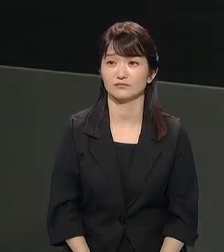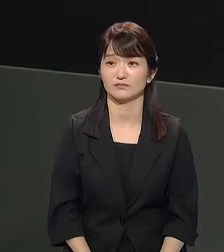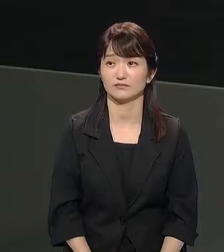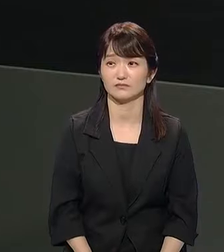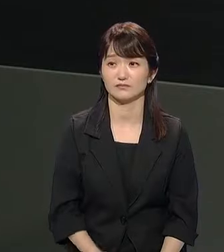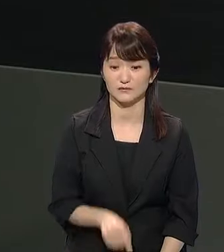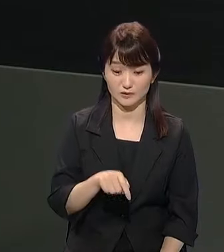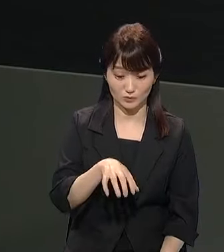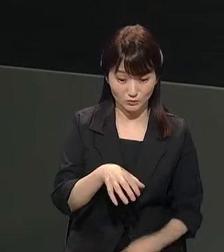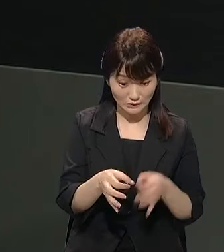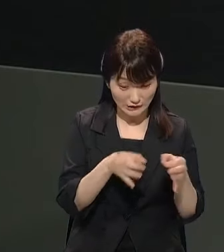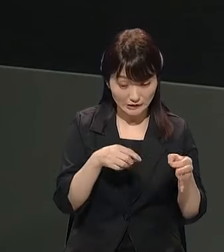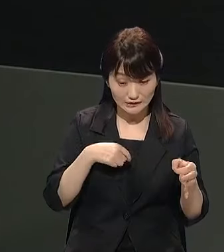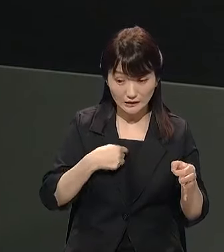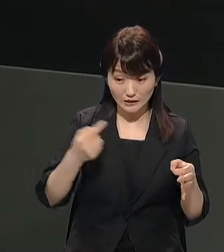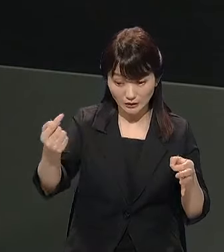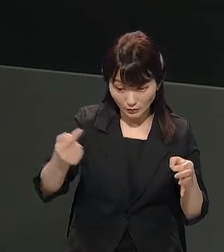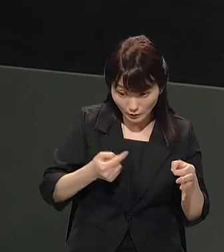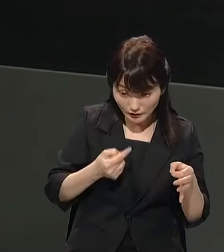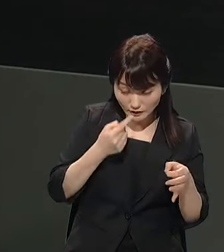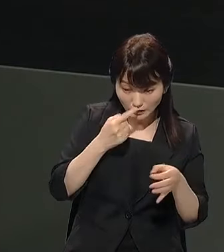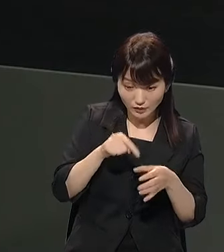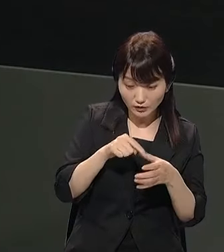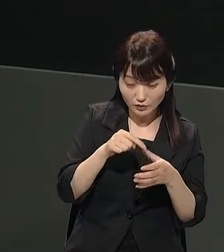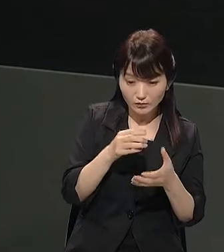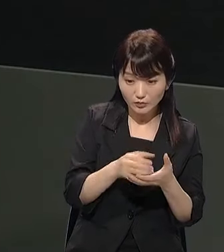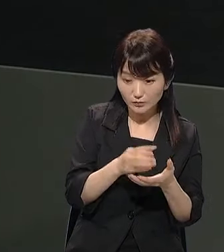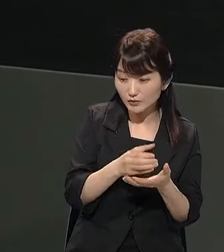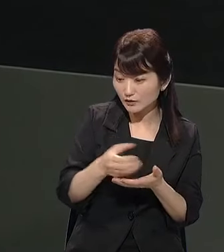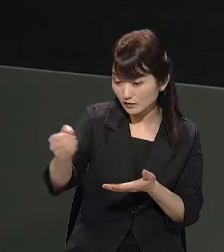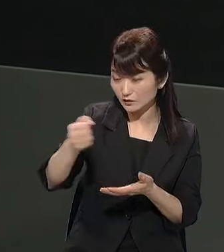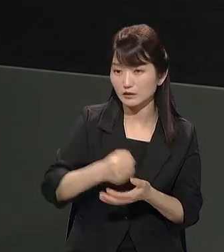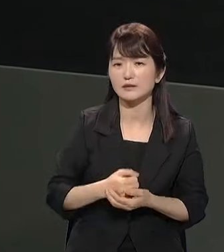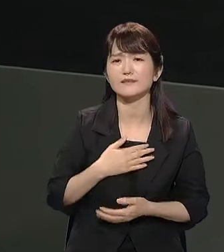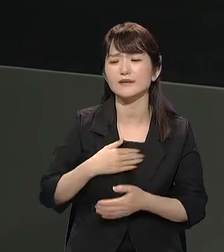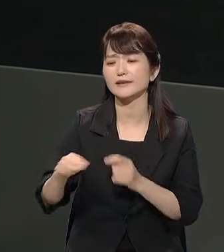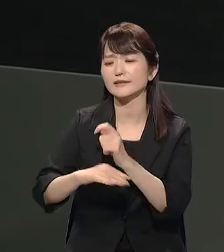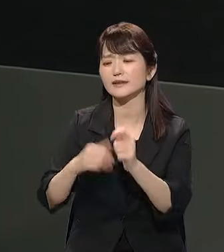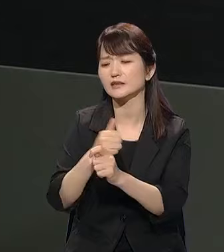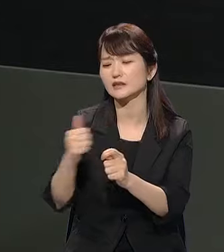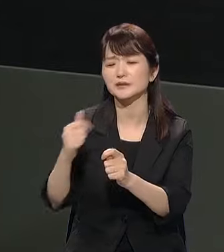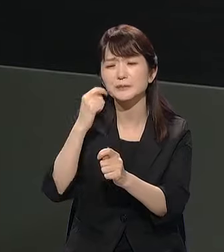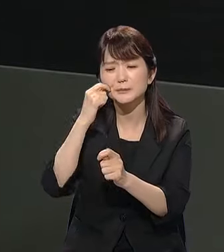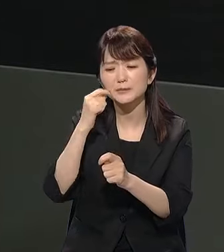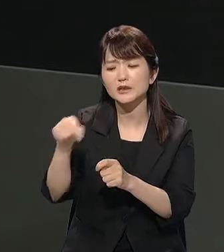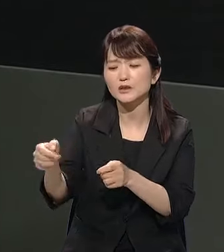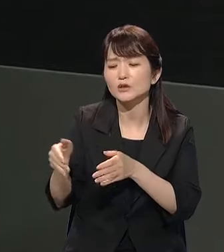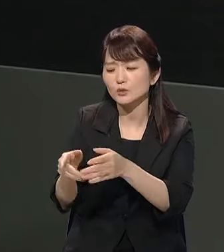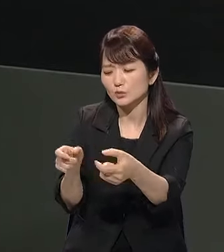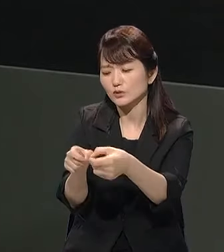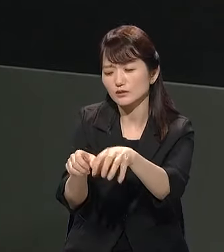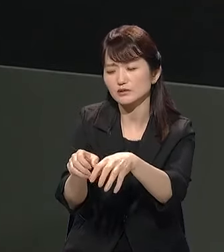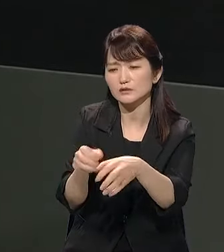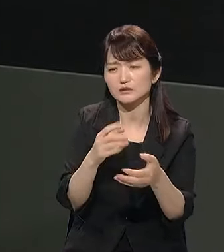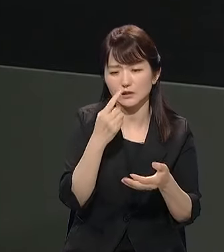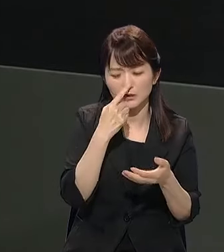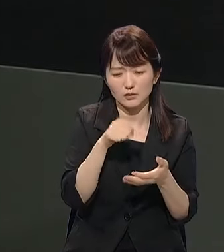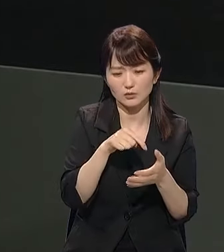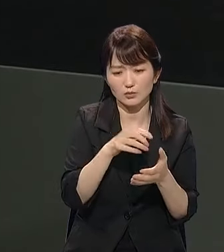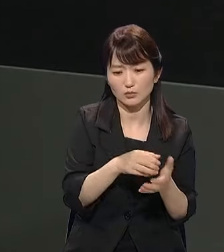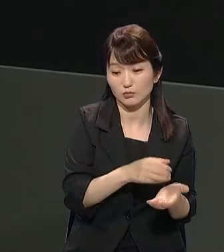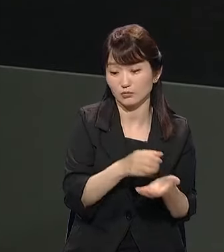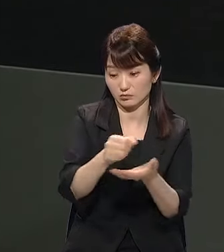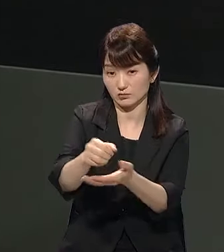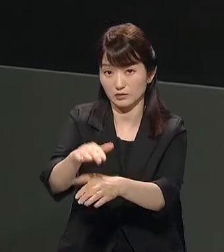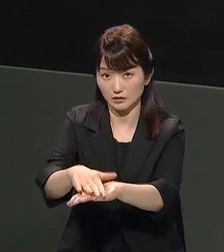돼요 근데 이제 카페 사장님 아 거기다 내가 택시 중간에 못 내리니까 갖다 놔줘라 그걸 갖다 놔